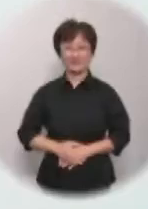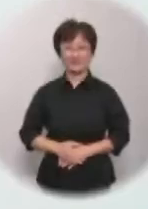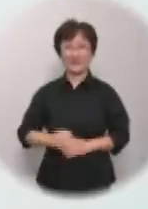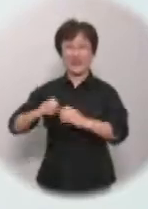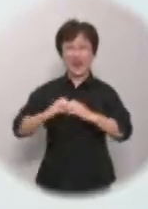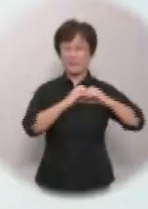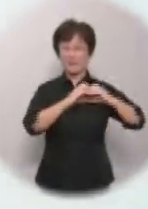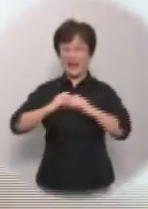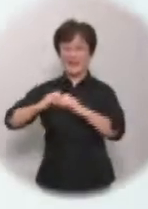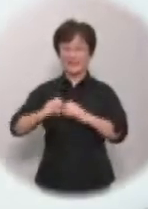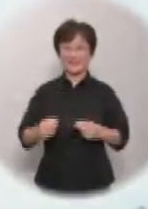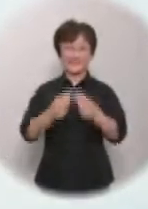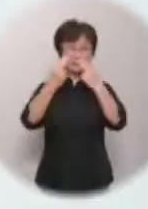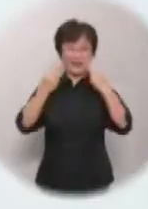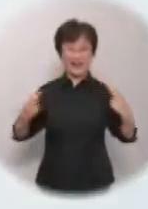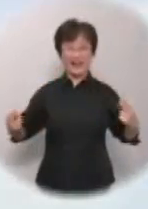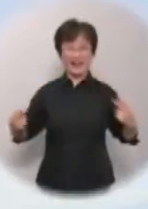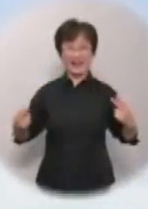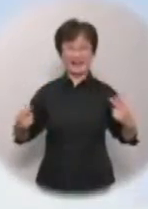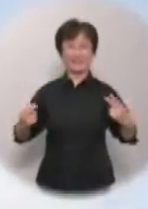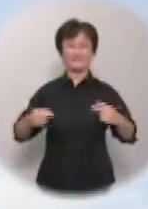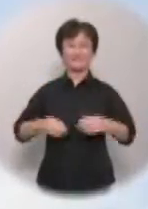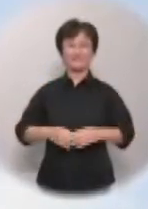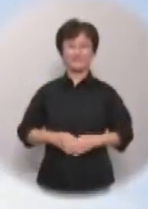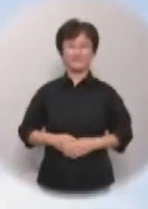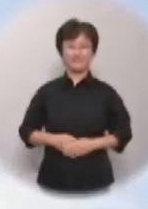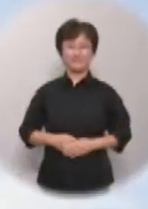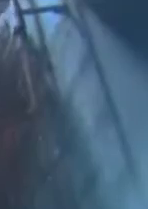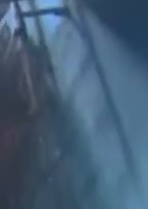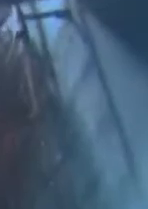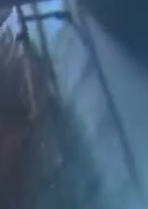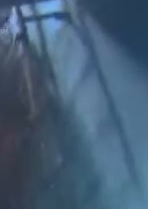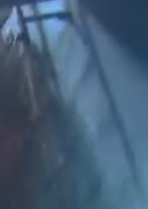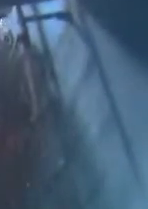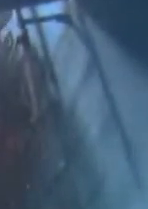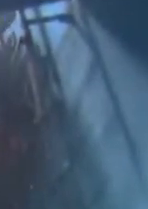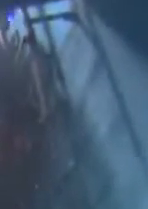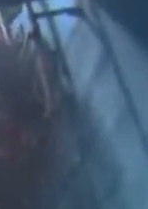く。 ラ・ブラディ 静岡。